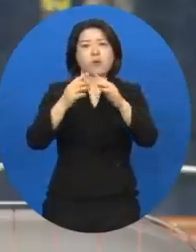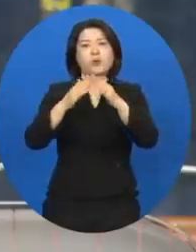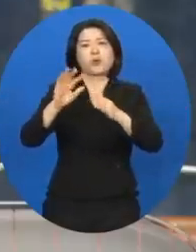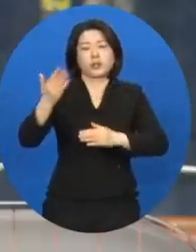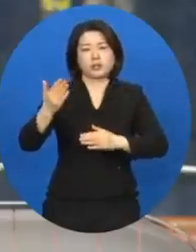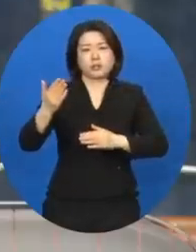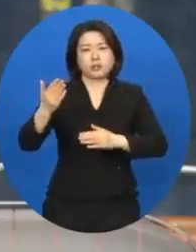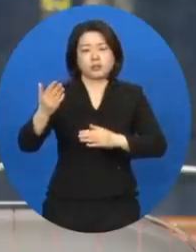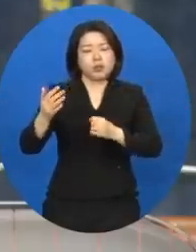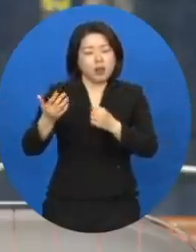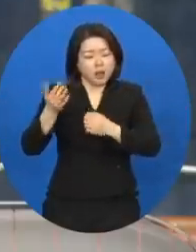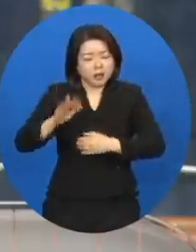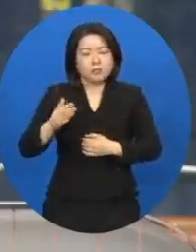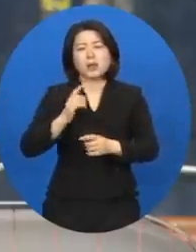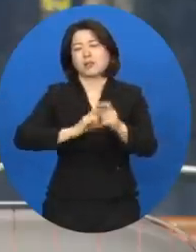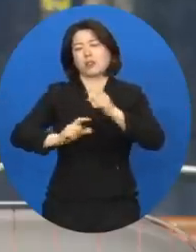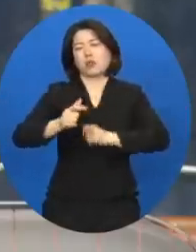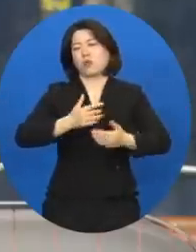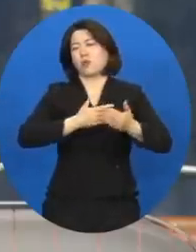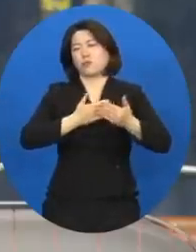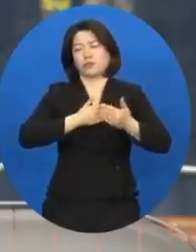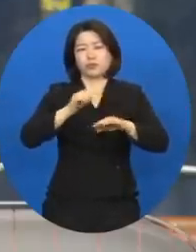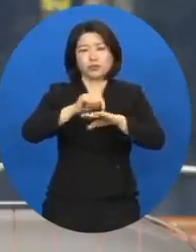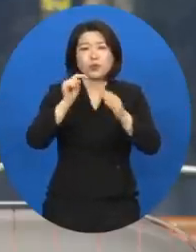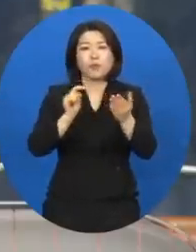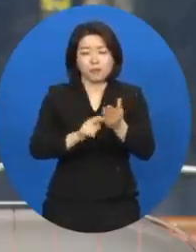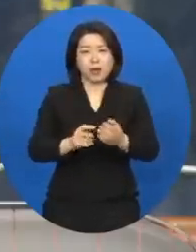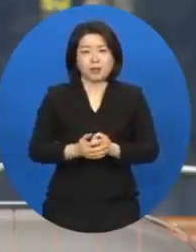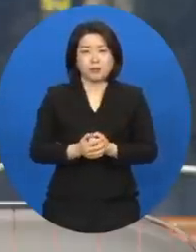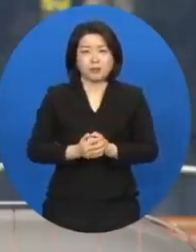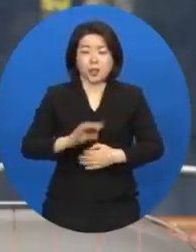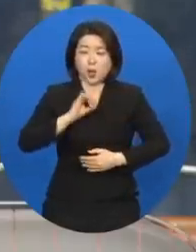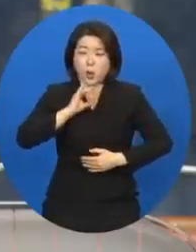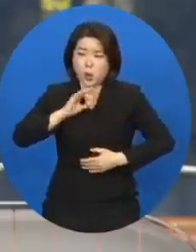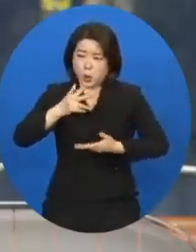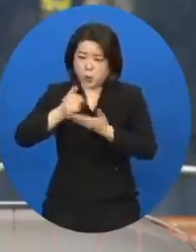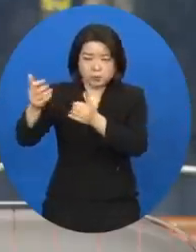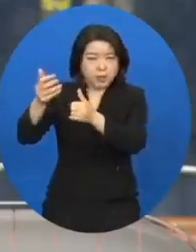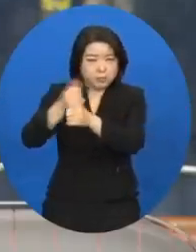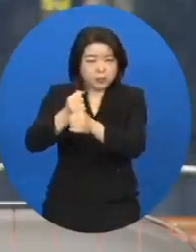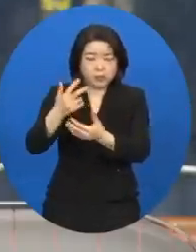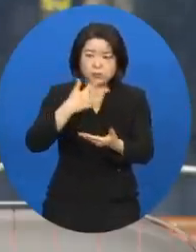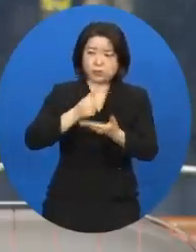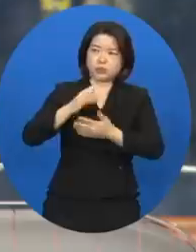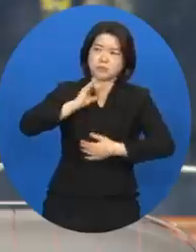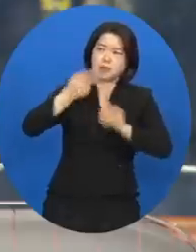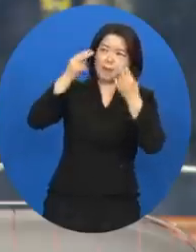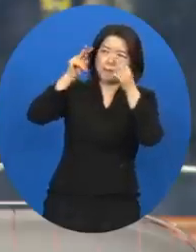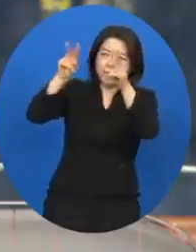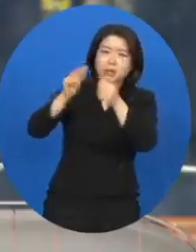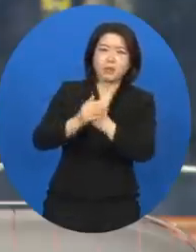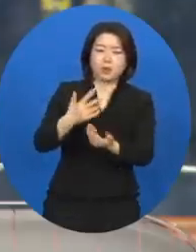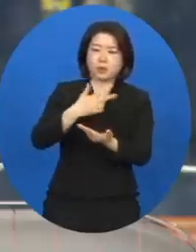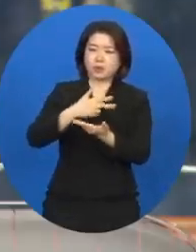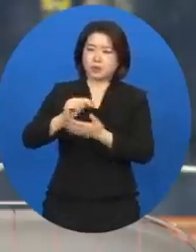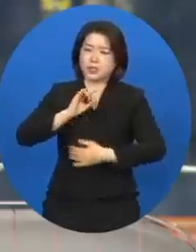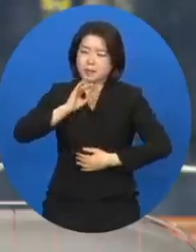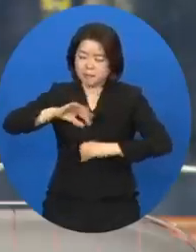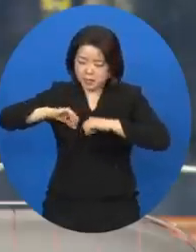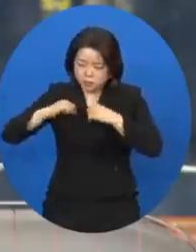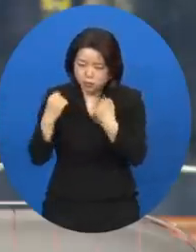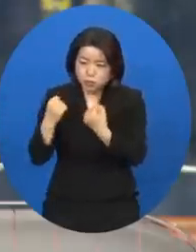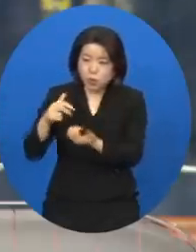두려운 거예요. 왜냐하면 오직 주님만 붙잡고 주님만 바라보고 주님께만 순종하는